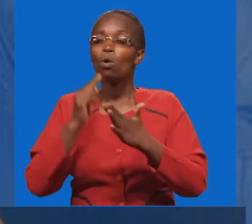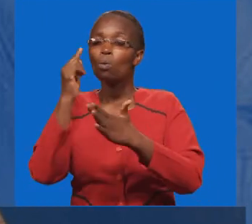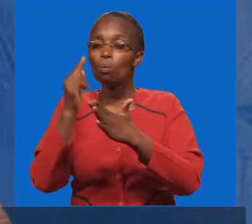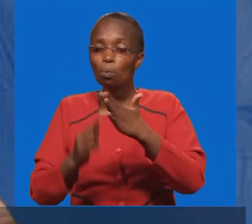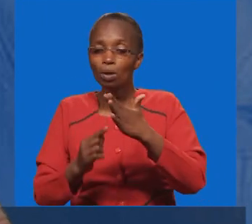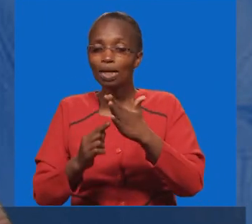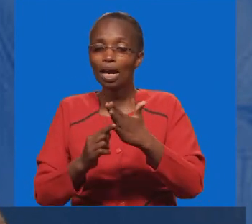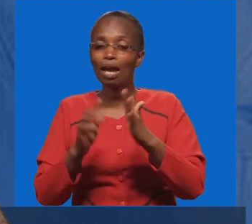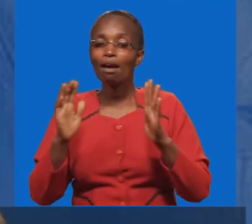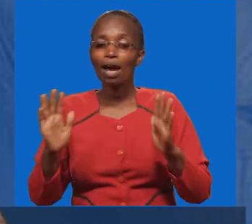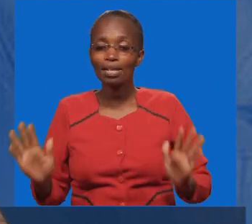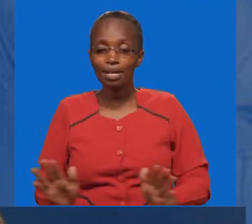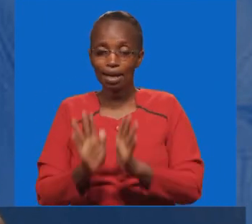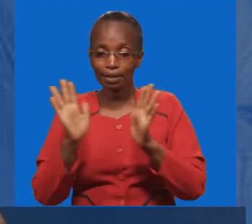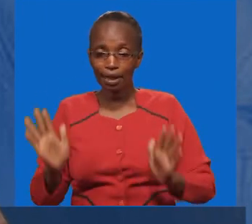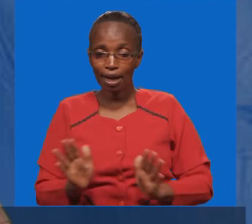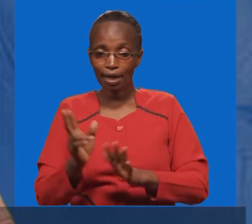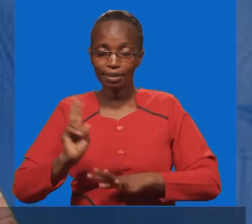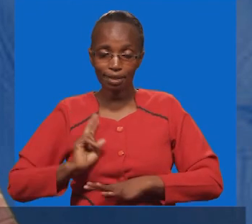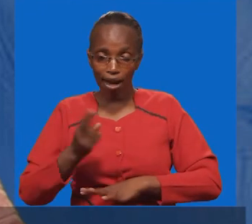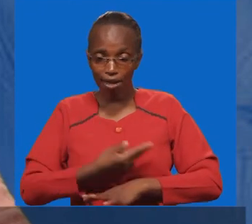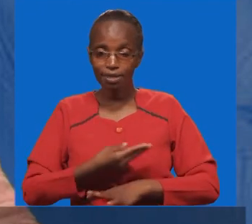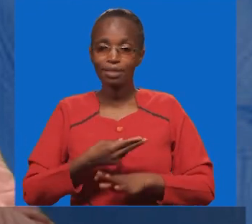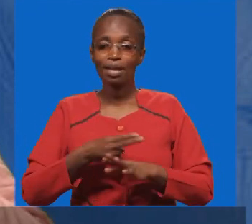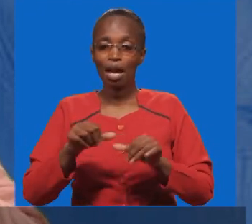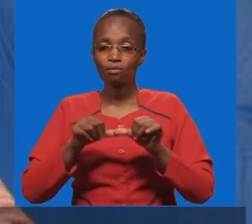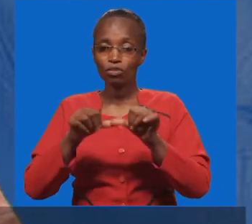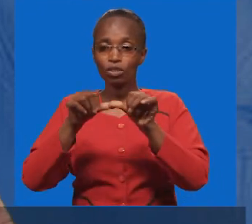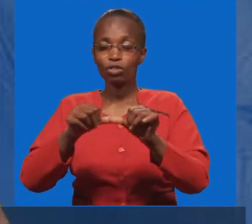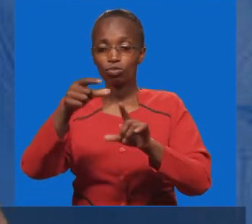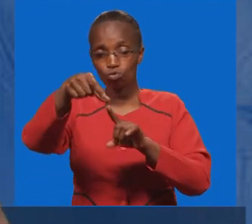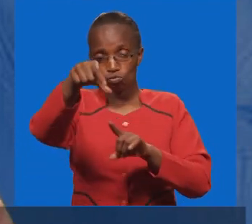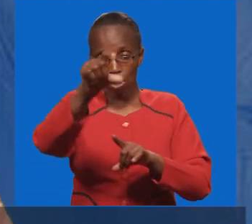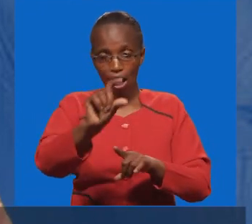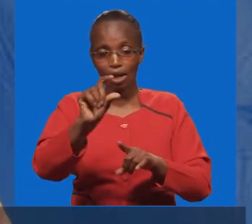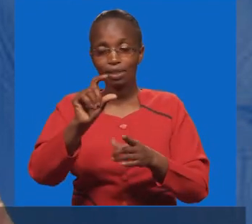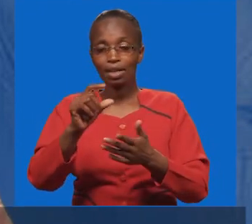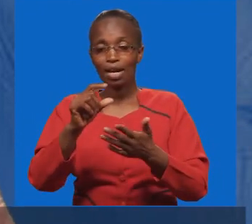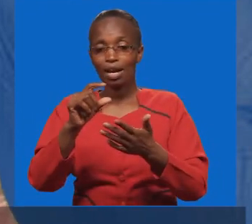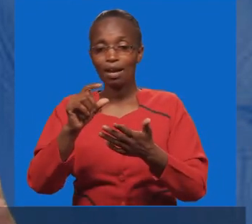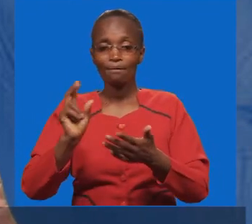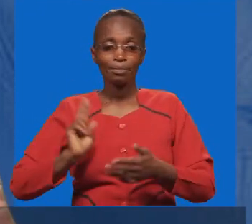ambalo limeweza kututia moyo, likaweza kutuongezea na